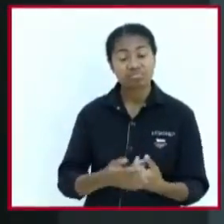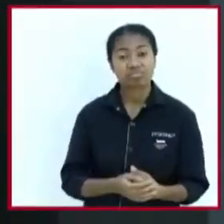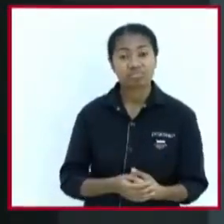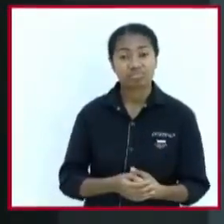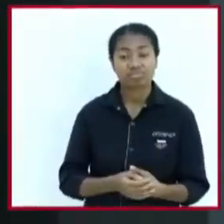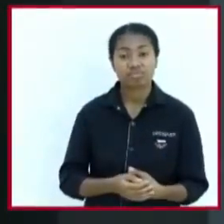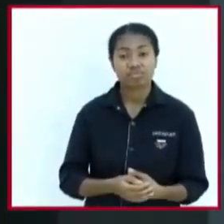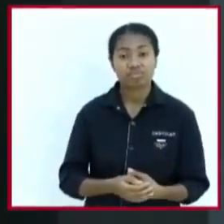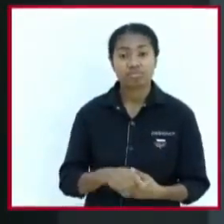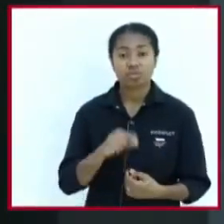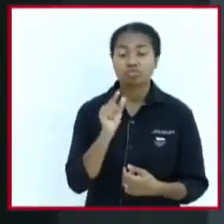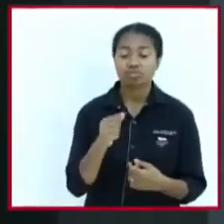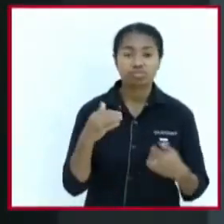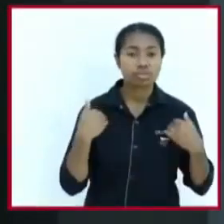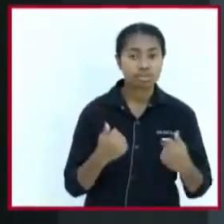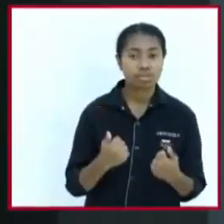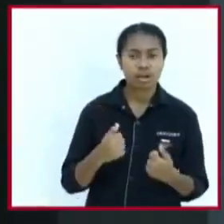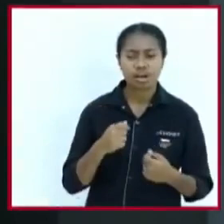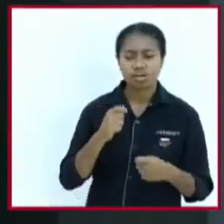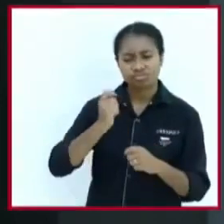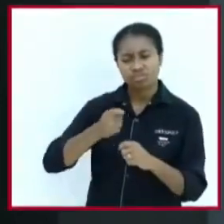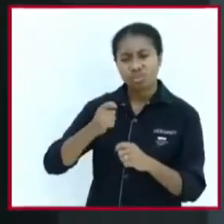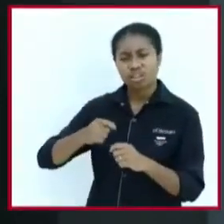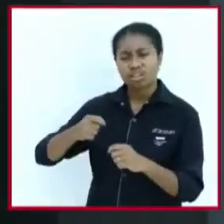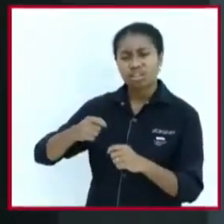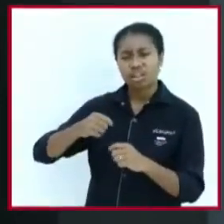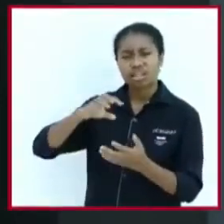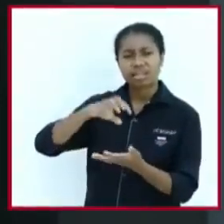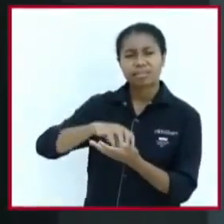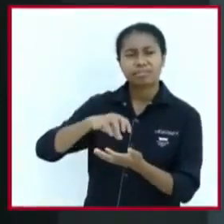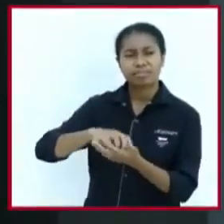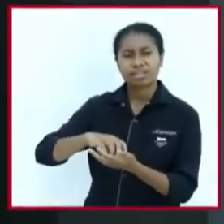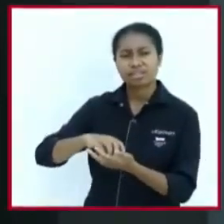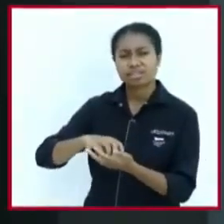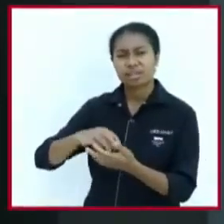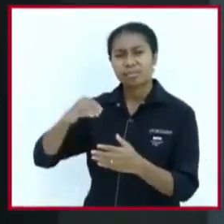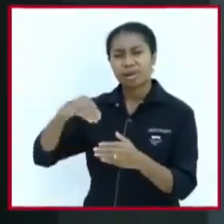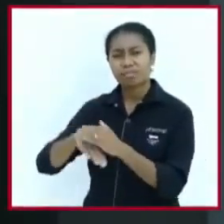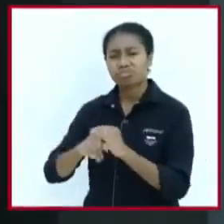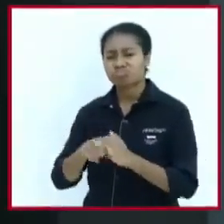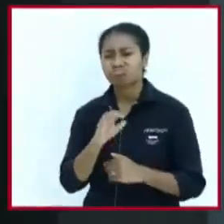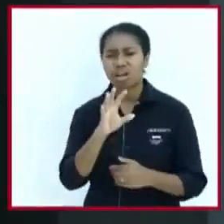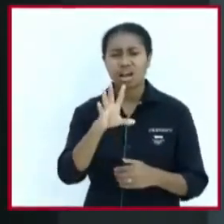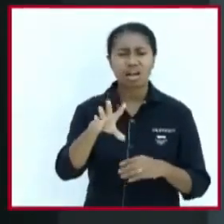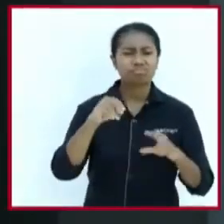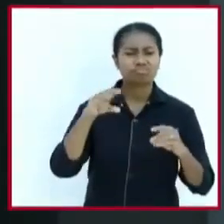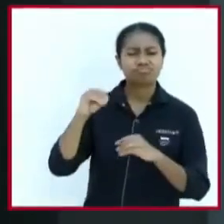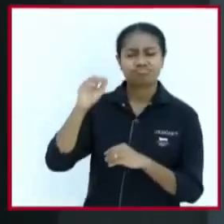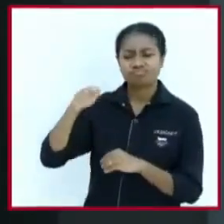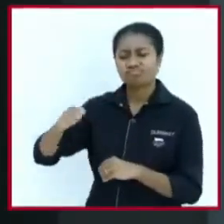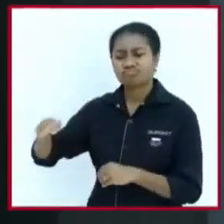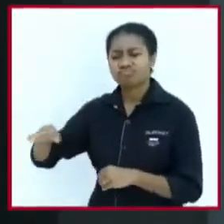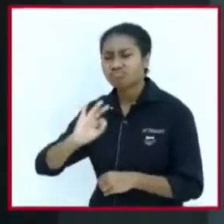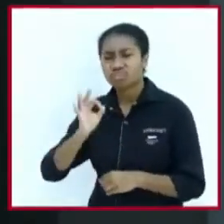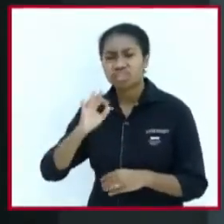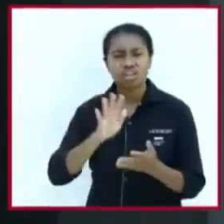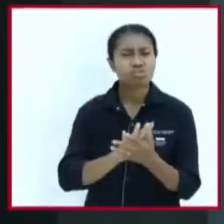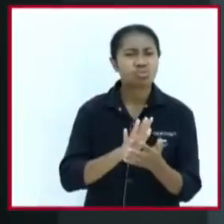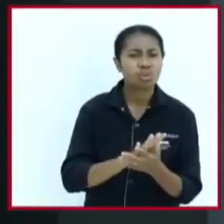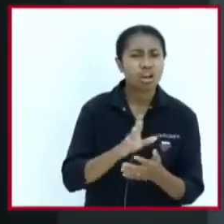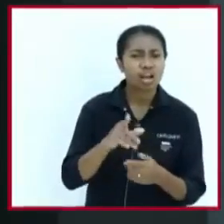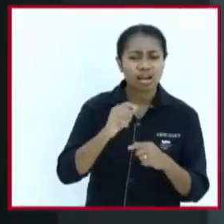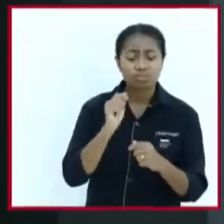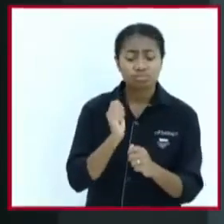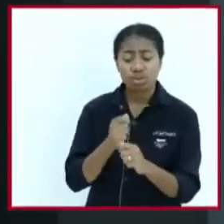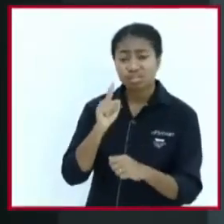untuk bikin tempat penampungan ambil itu anak-anak dari kampung-kampung semua yang Tidak sekolah tuh tarik mau di Kupang sini bikin satu tempat